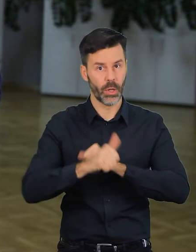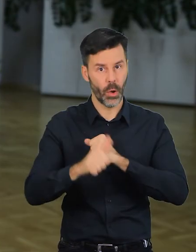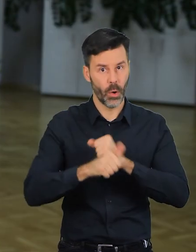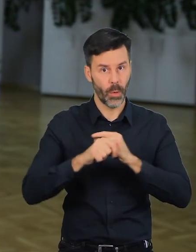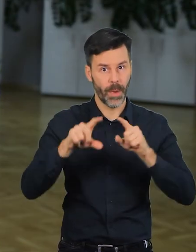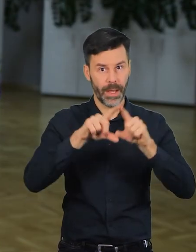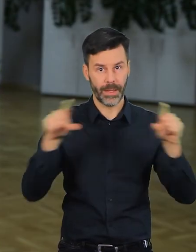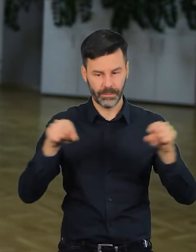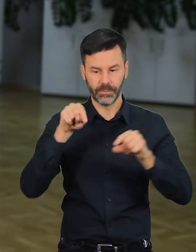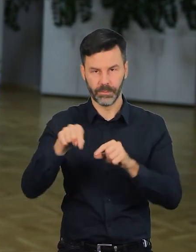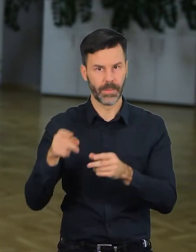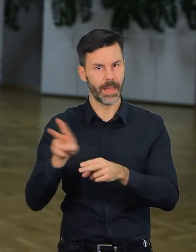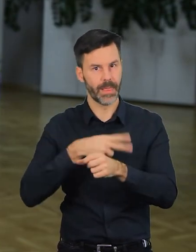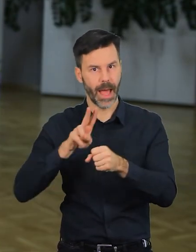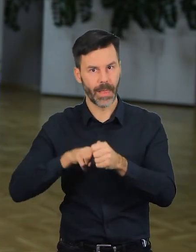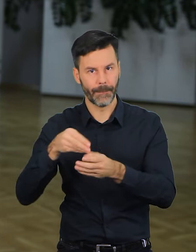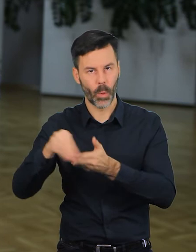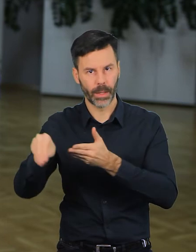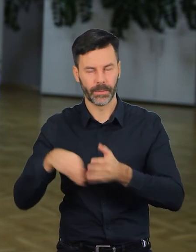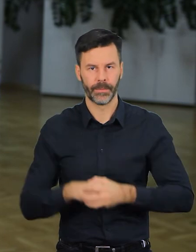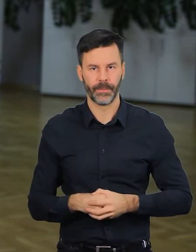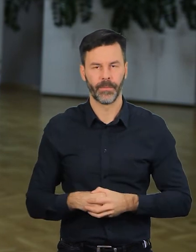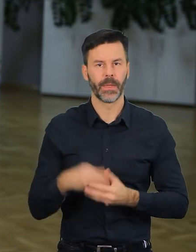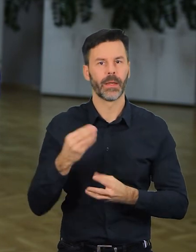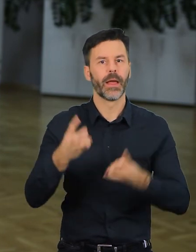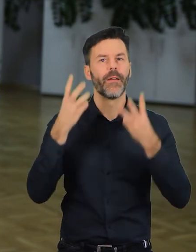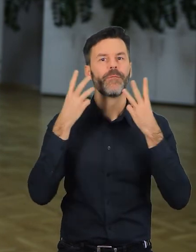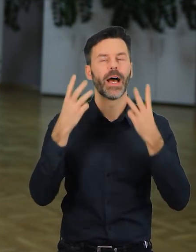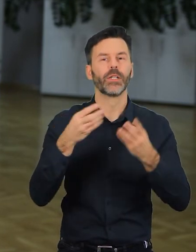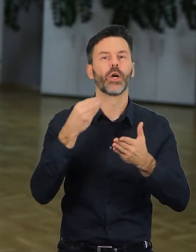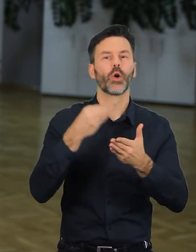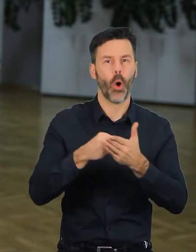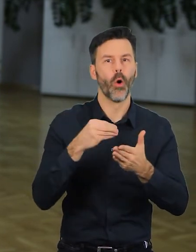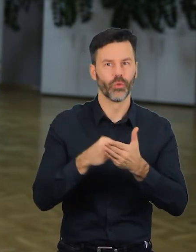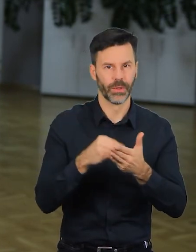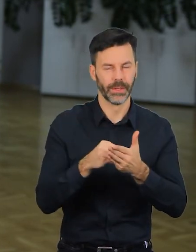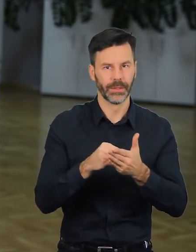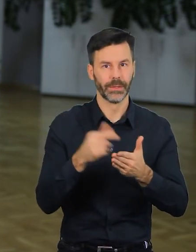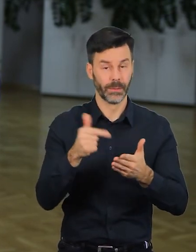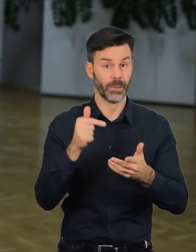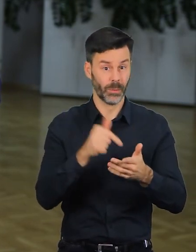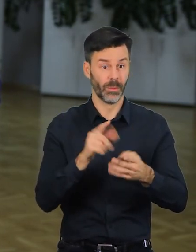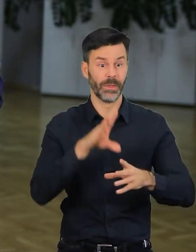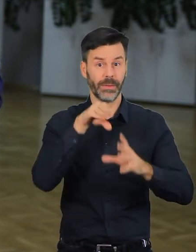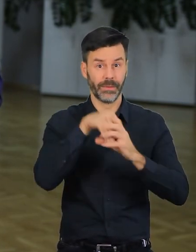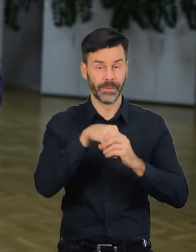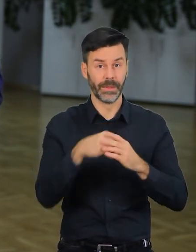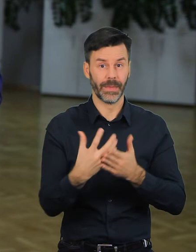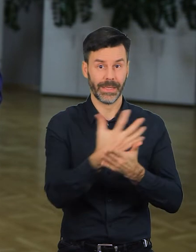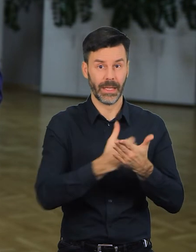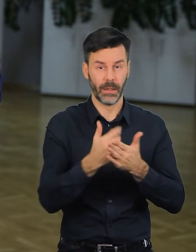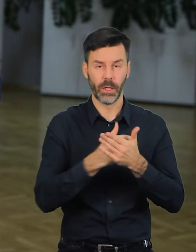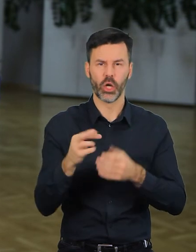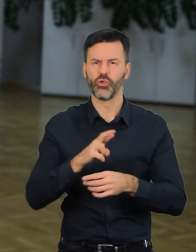zapłaty. Co ważne, dokonując rozliczenia kosztów wynagrodzeń, należy odnieść się bezpośrednio do zakresu rzeczowo-finansowego